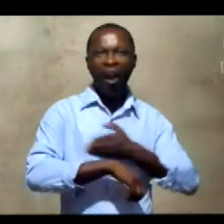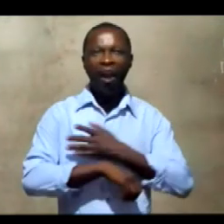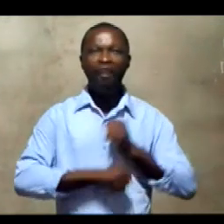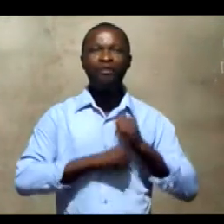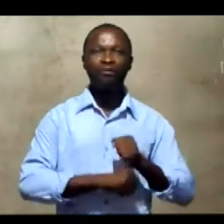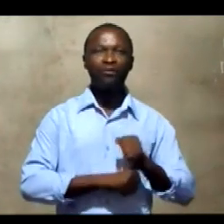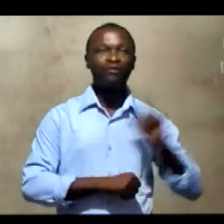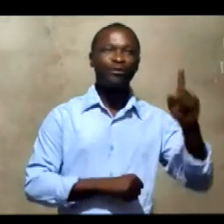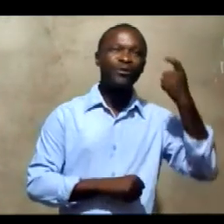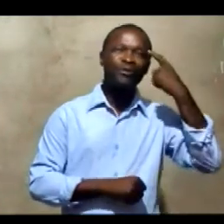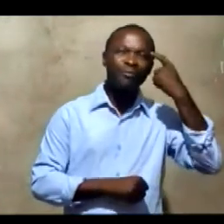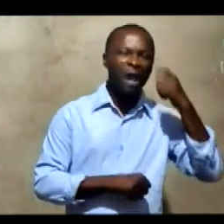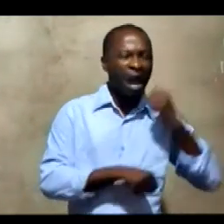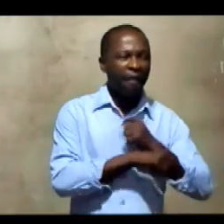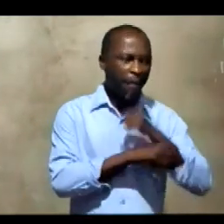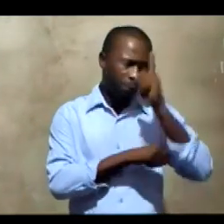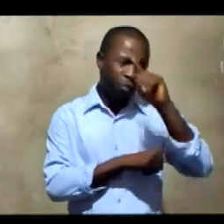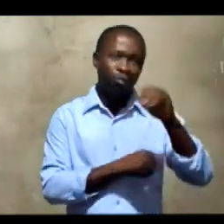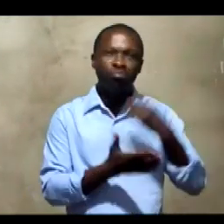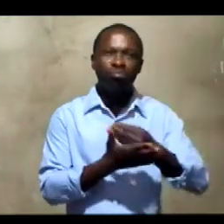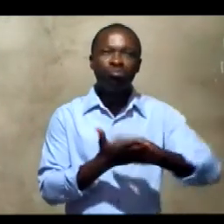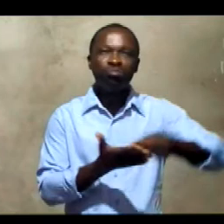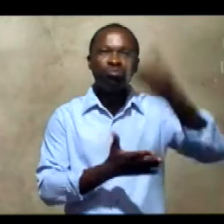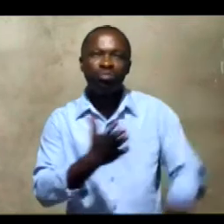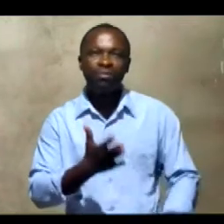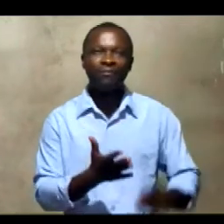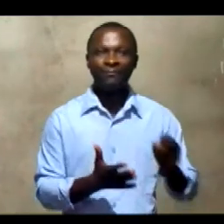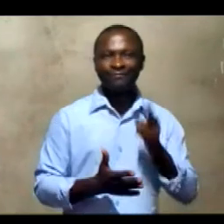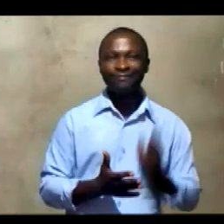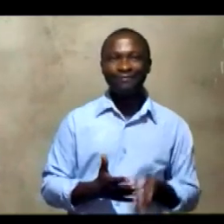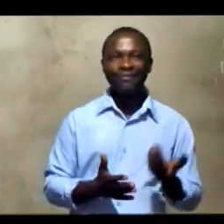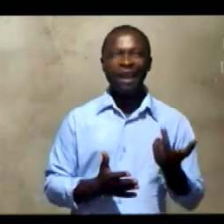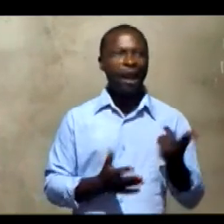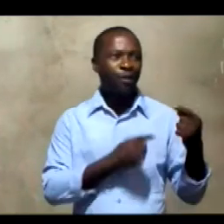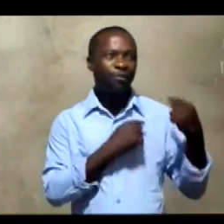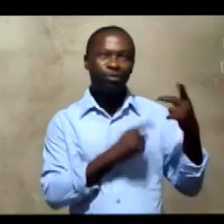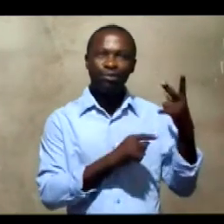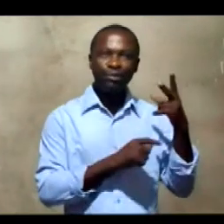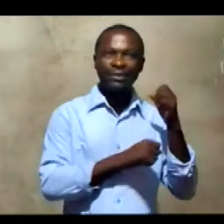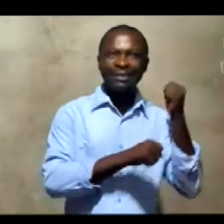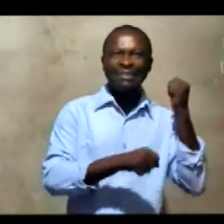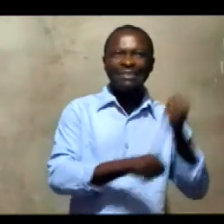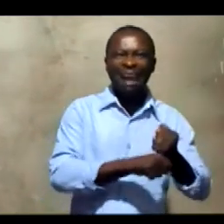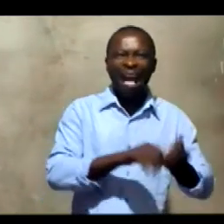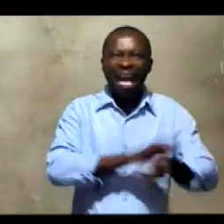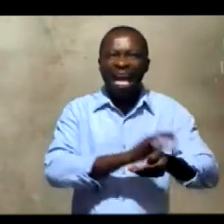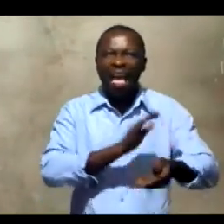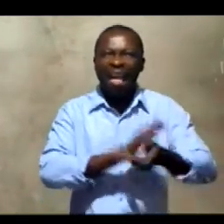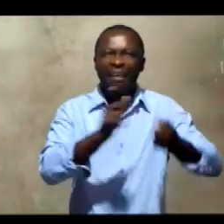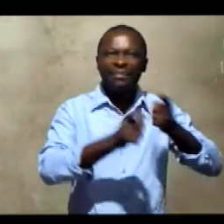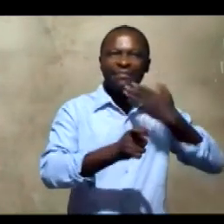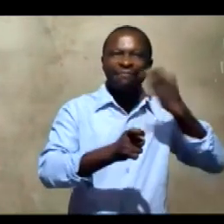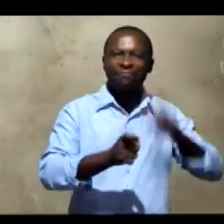d'une économie dévastée par 3 décennies de mauvaise gestion, de corruption et de